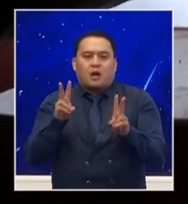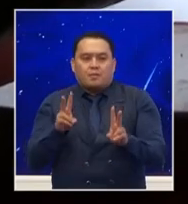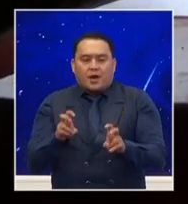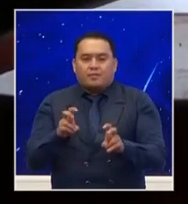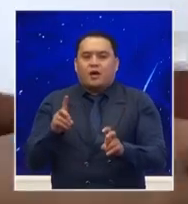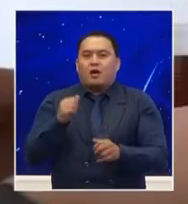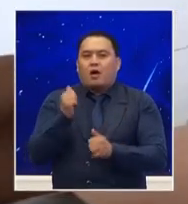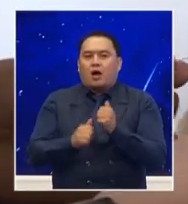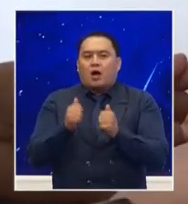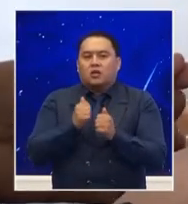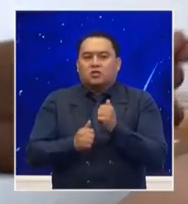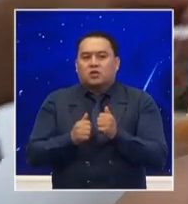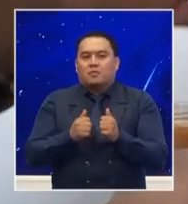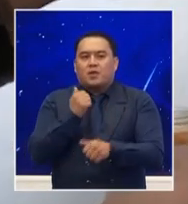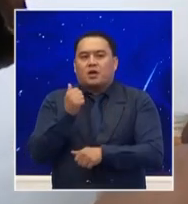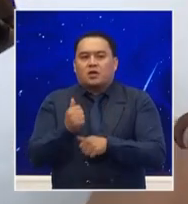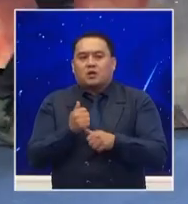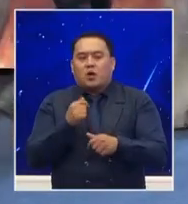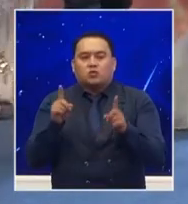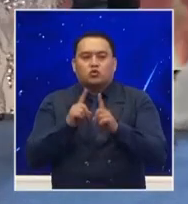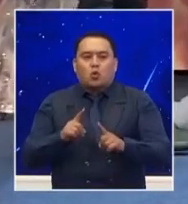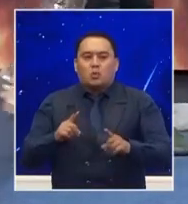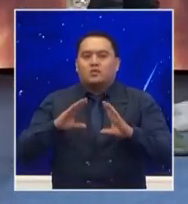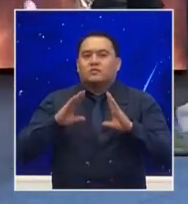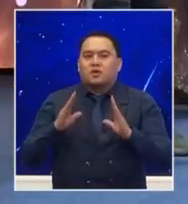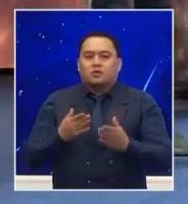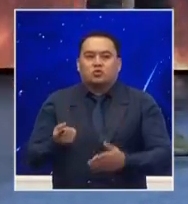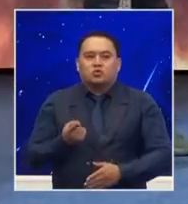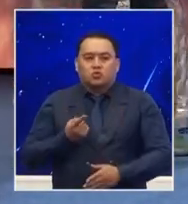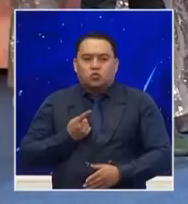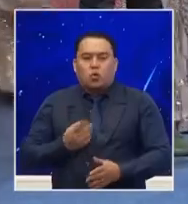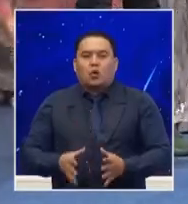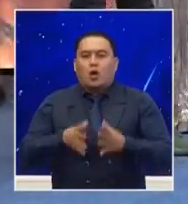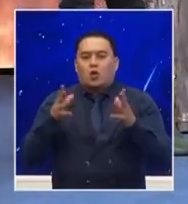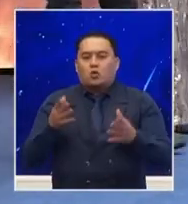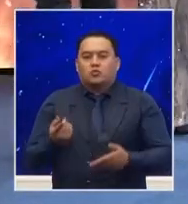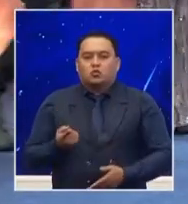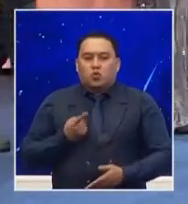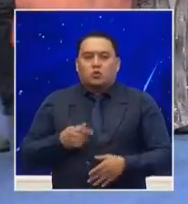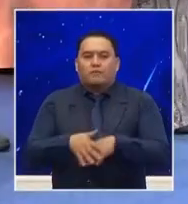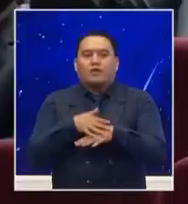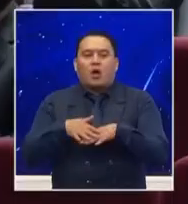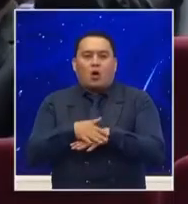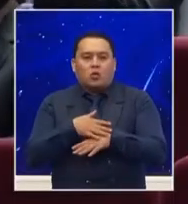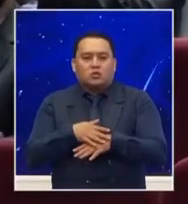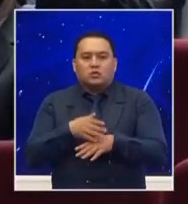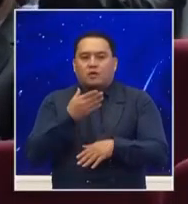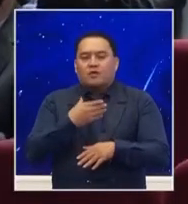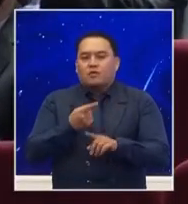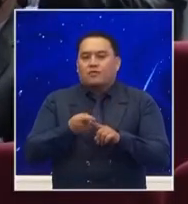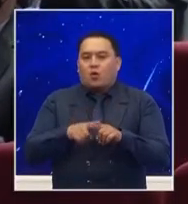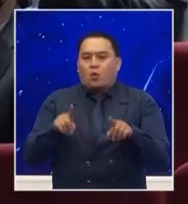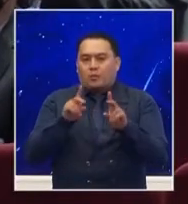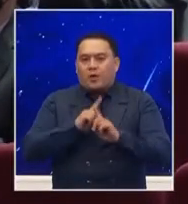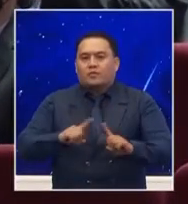темы. Каждый выпуск ее передачи – это особое событие, которого с нетерпением ждет огромное количество телезрителей. Своей харизмой Сания создает на